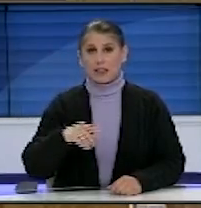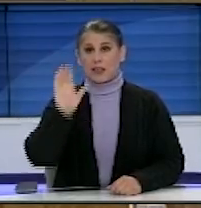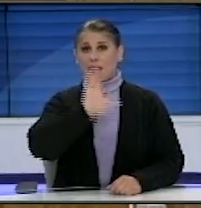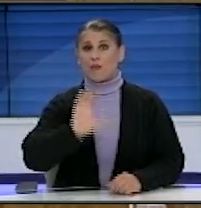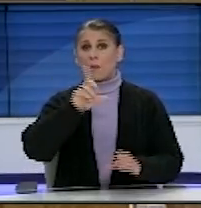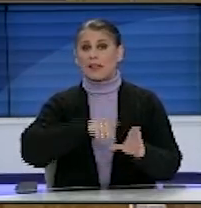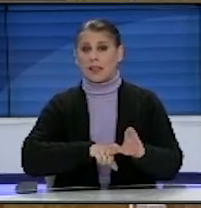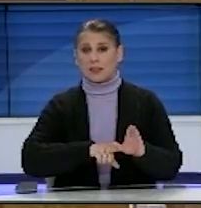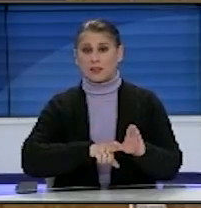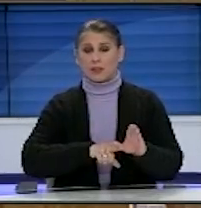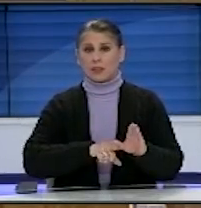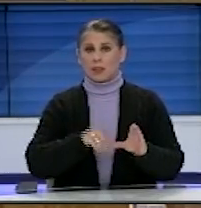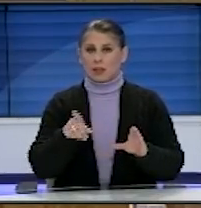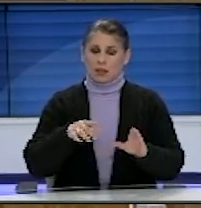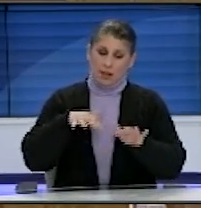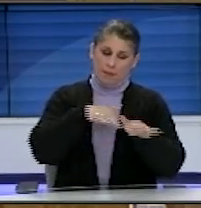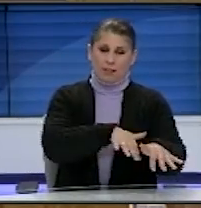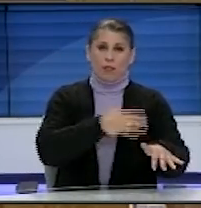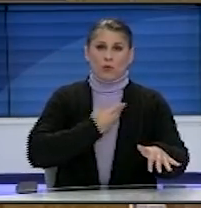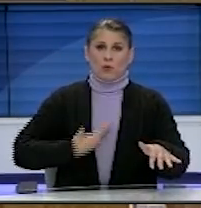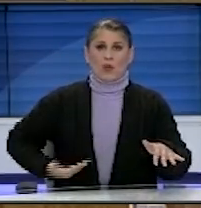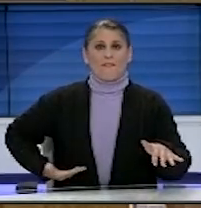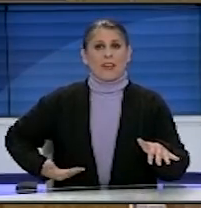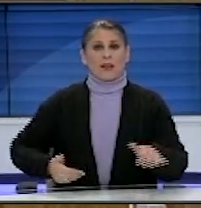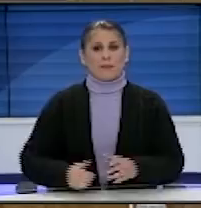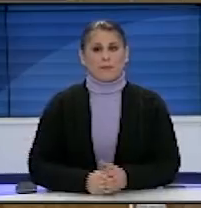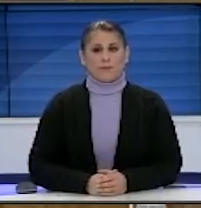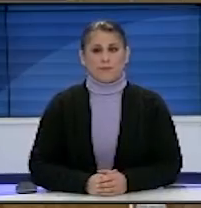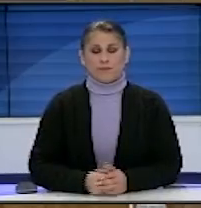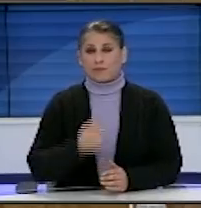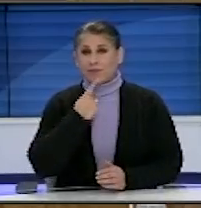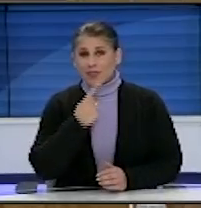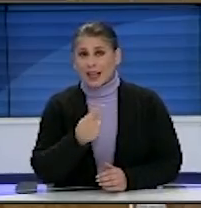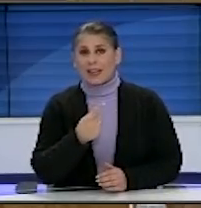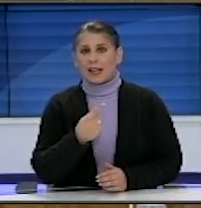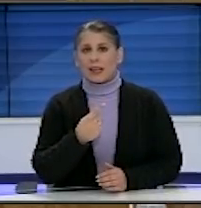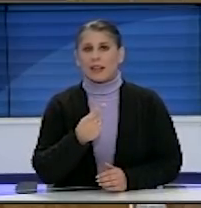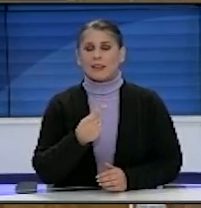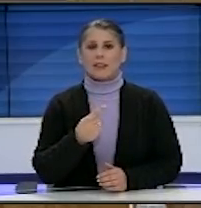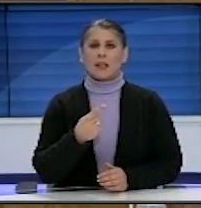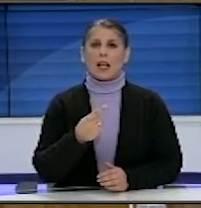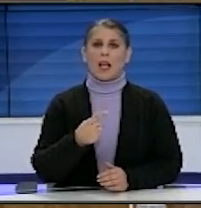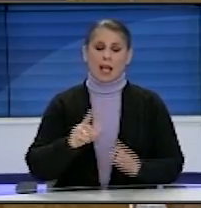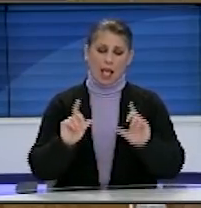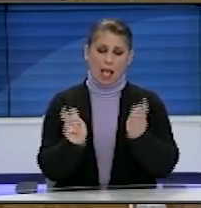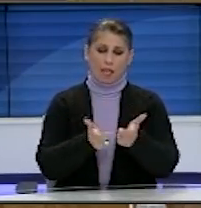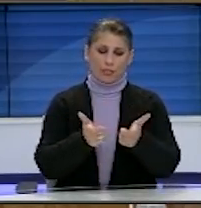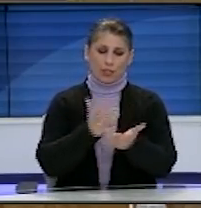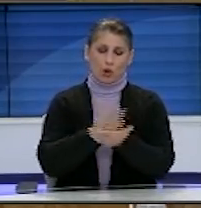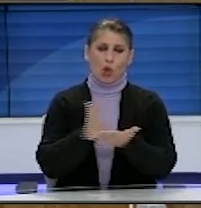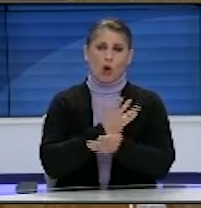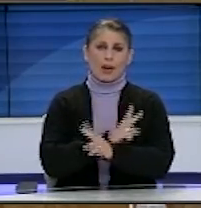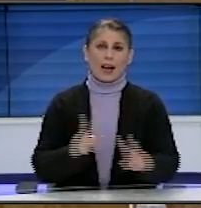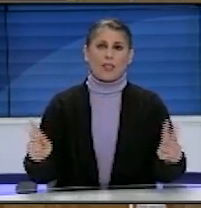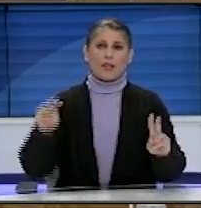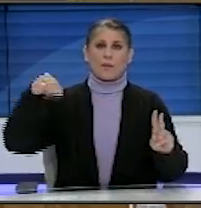η Ευρωπαϊκή Ένωση για να επιτεθούν στη Ιουγκοσλαβία? Επικαλούνταν την εθνοκάθαρση των Κωσοβάρων από